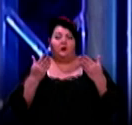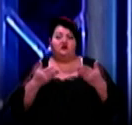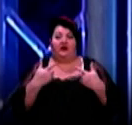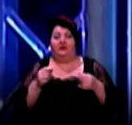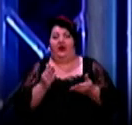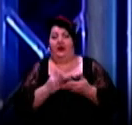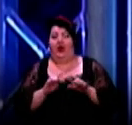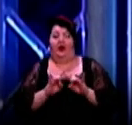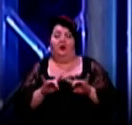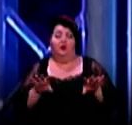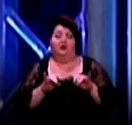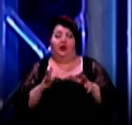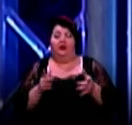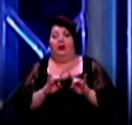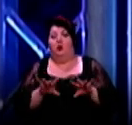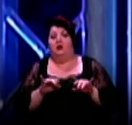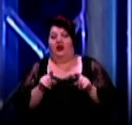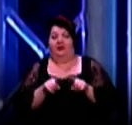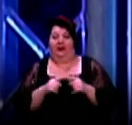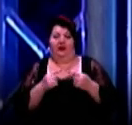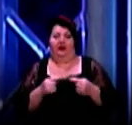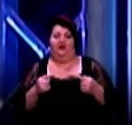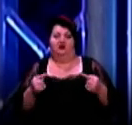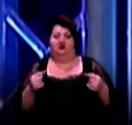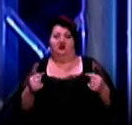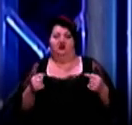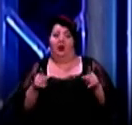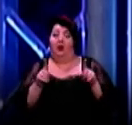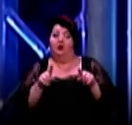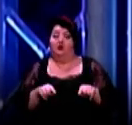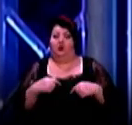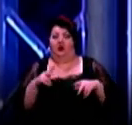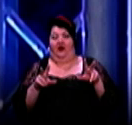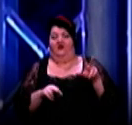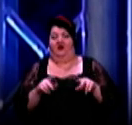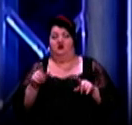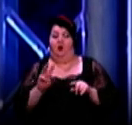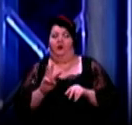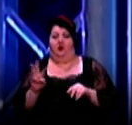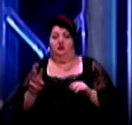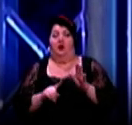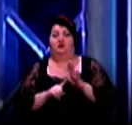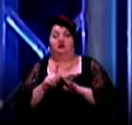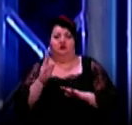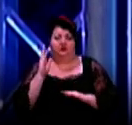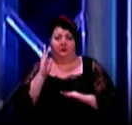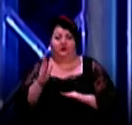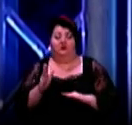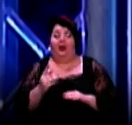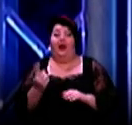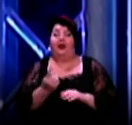є роз'яснення, які роз'яснення і таке інше. Тому я вважаю, що портал запрацював. Єдине, що